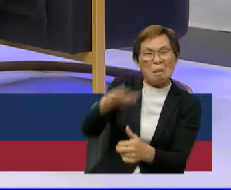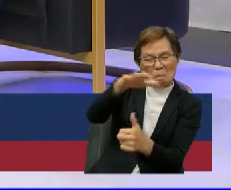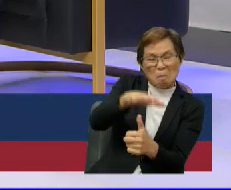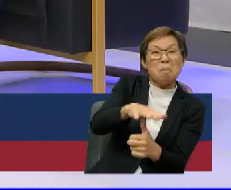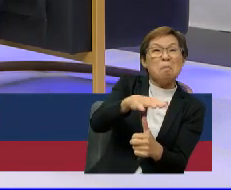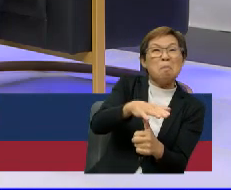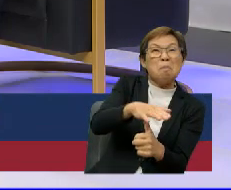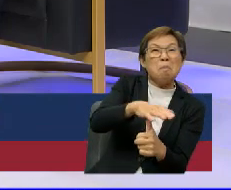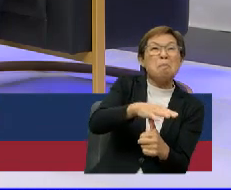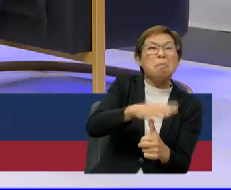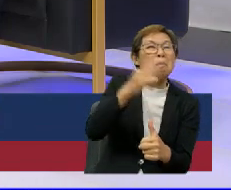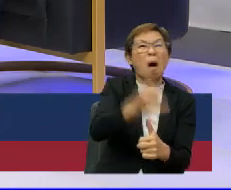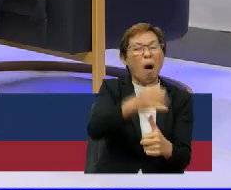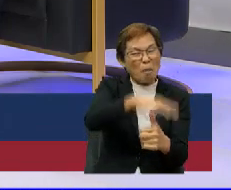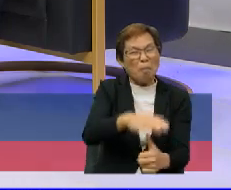nyata